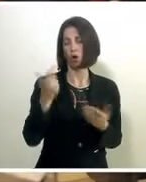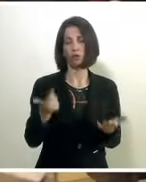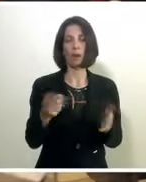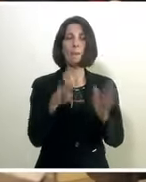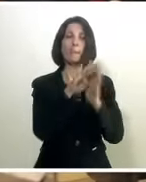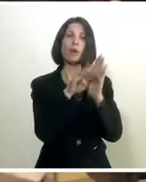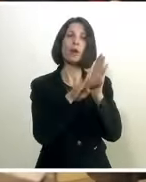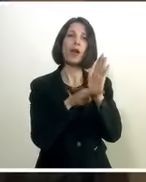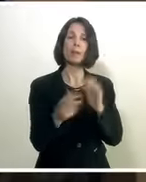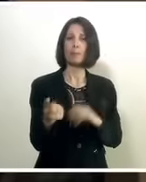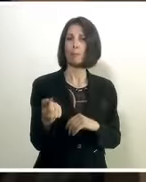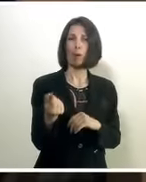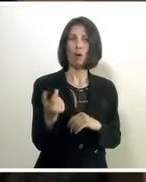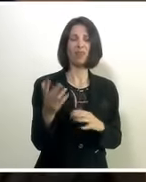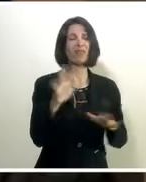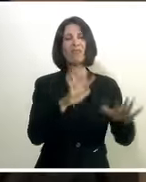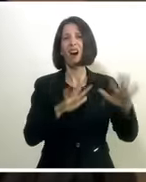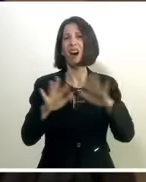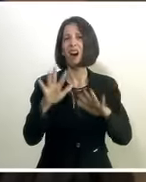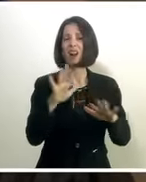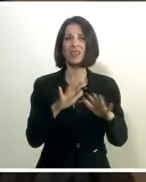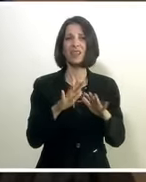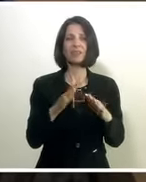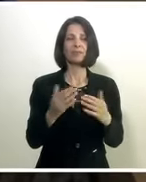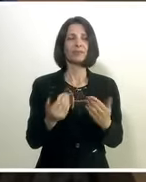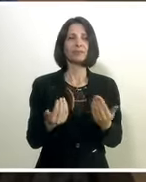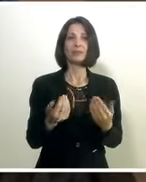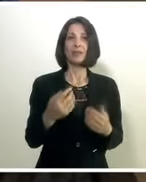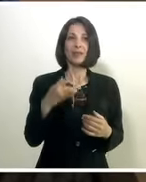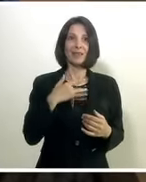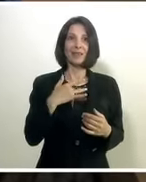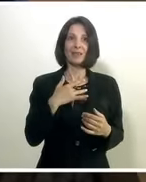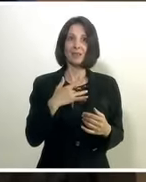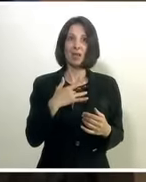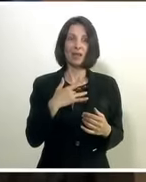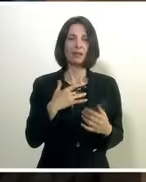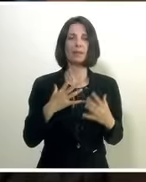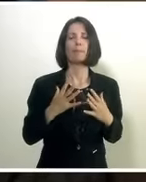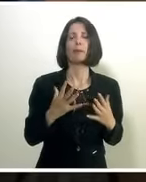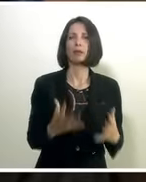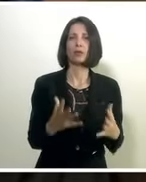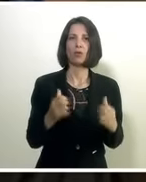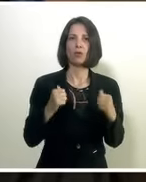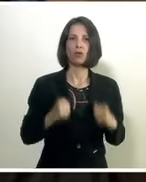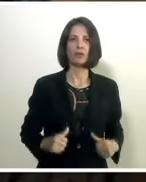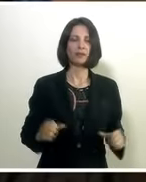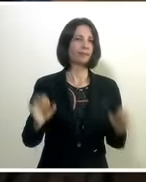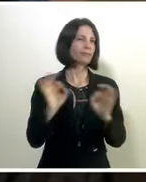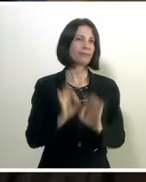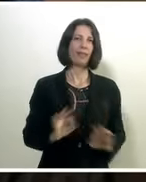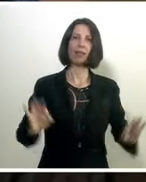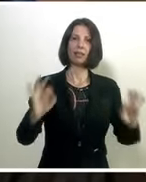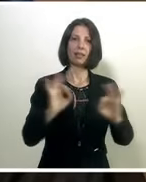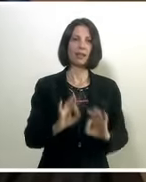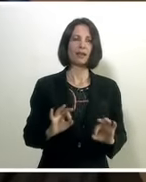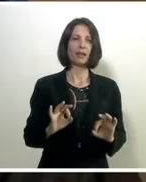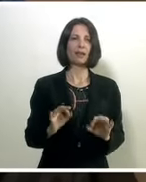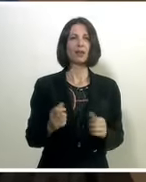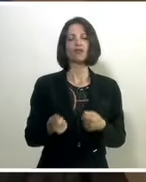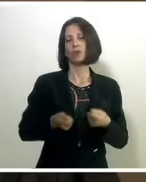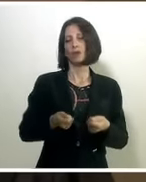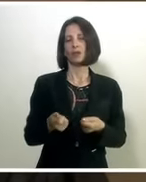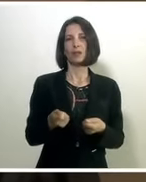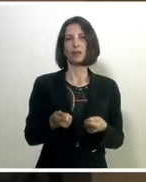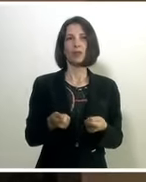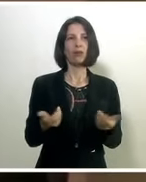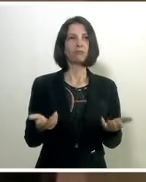o Vaghi sentimenti e passione civile Zero gestiscono interessi i più disparati i più